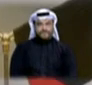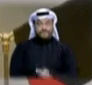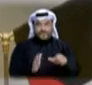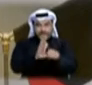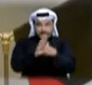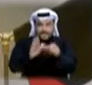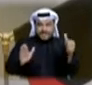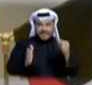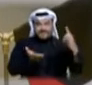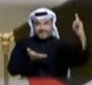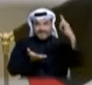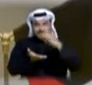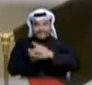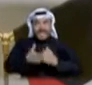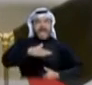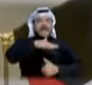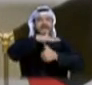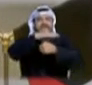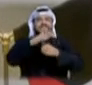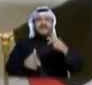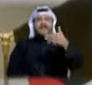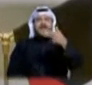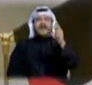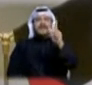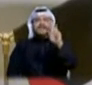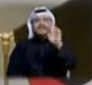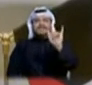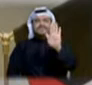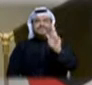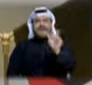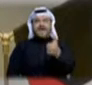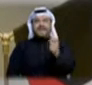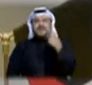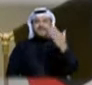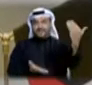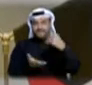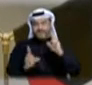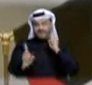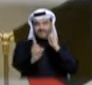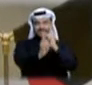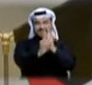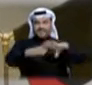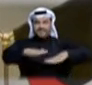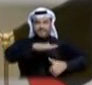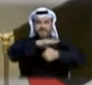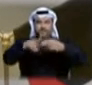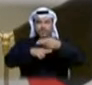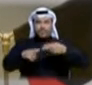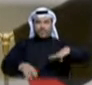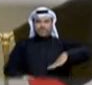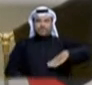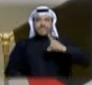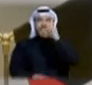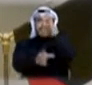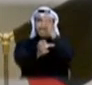بدأها زيارة فخامة الرئيس القرغيزي بدعوة من سيد حضرة صاحب السمو الأمير حفظه